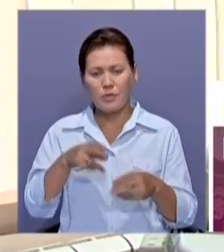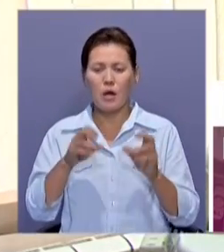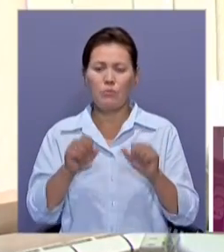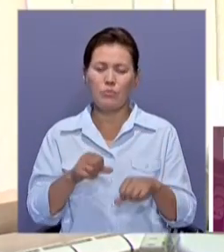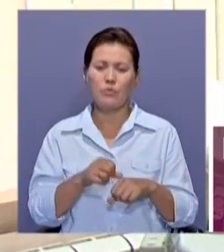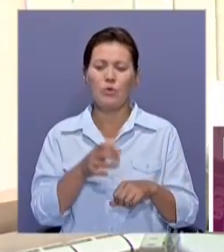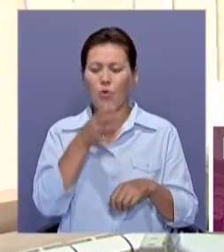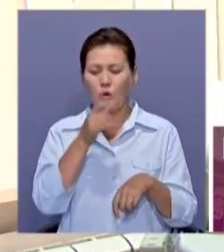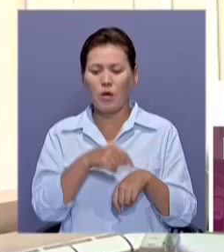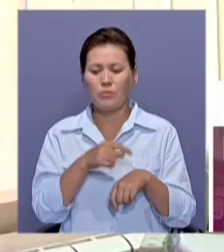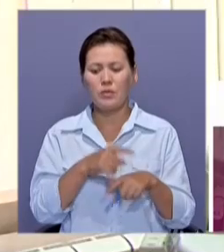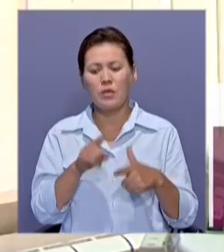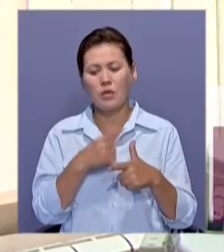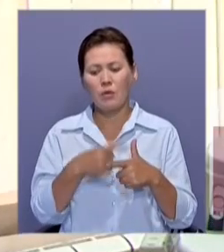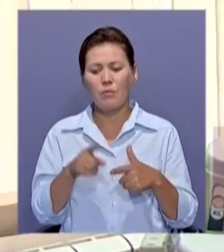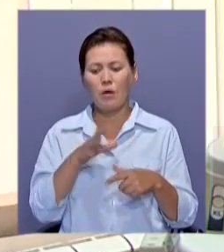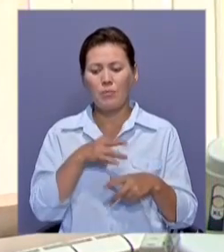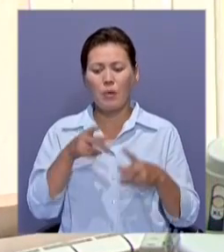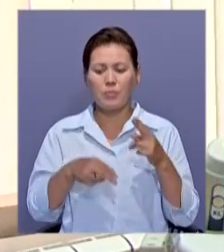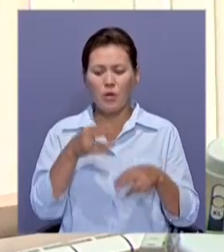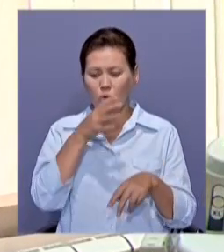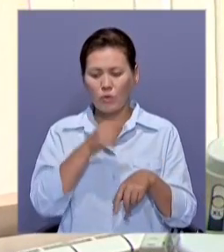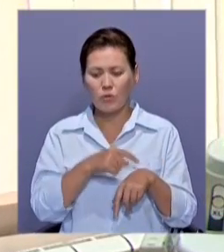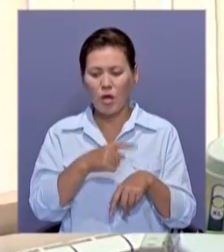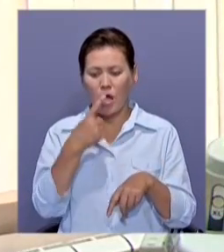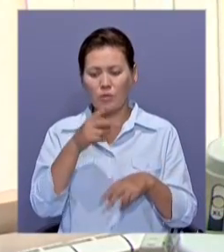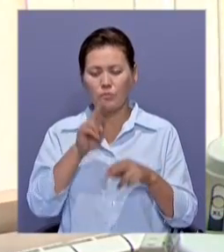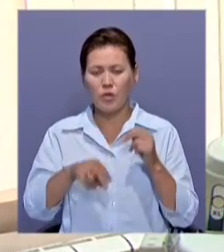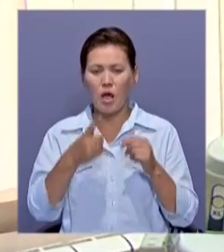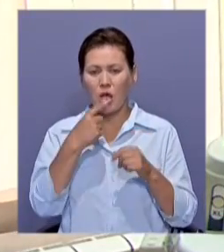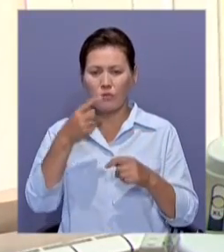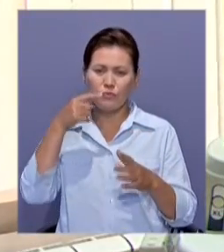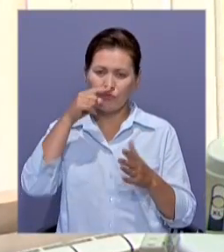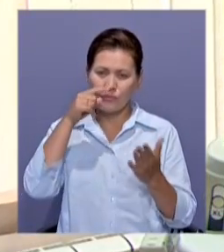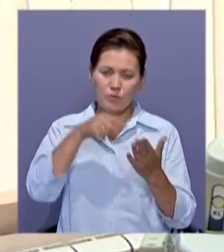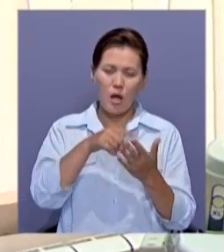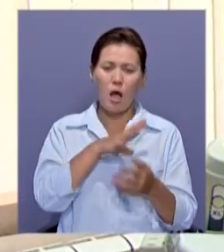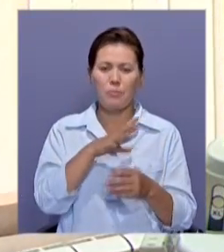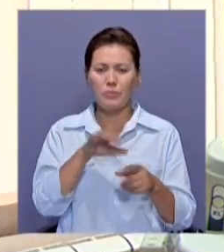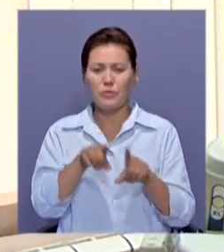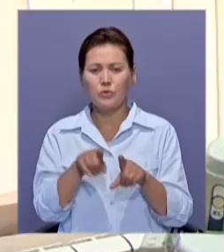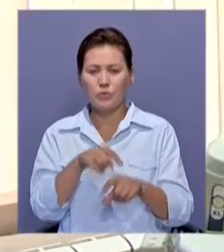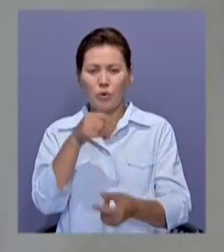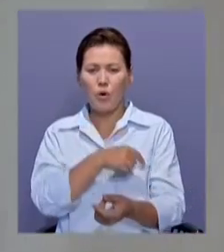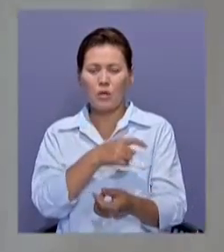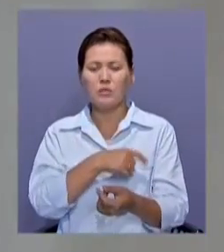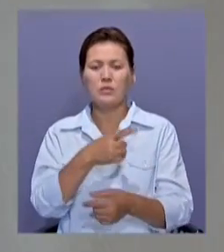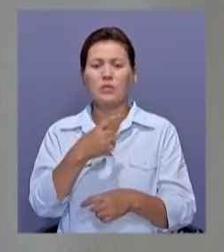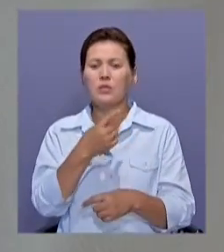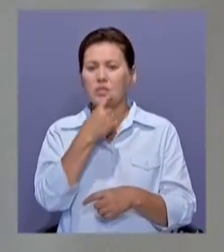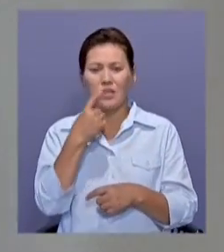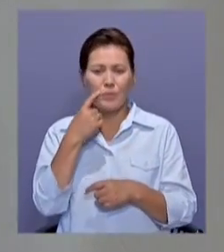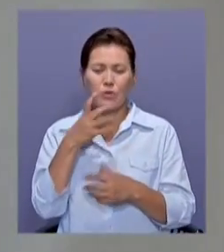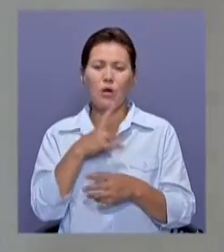ота жасалған кезде, немесе сол операция кезінде қан жоғалтып, қан құйылған кезде, болмаса стоматологияға